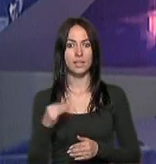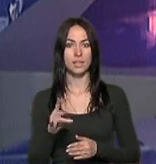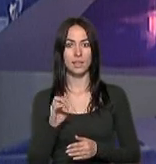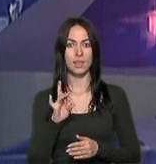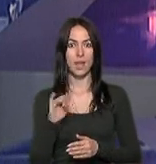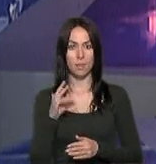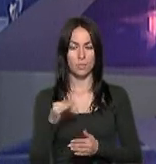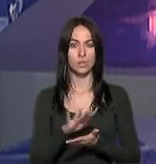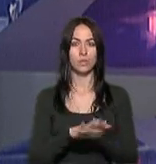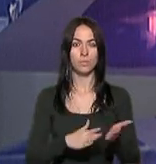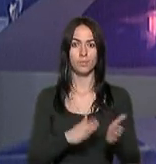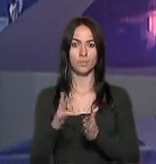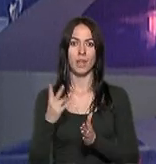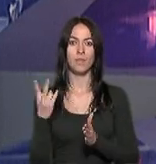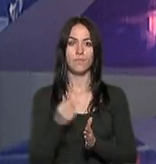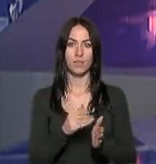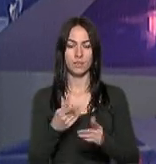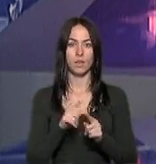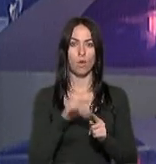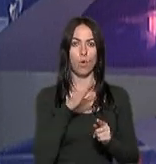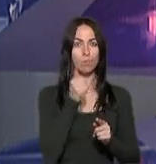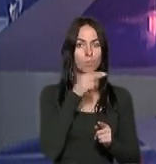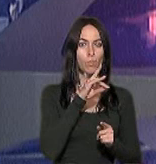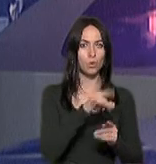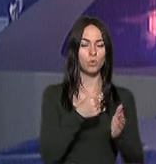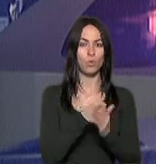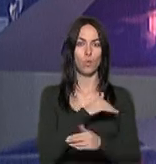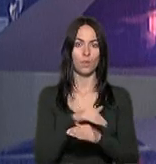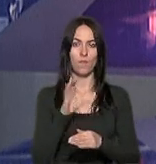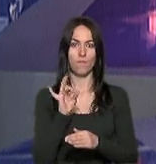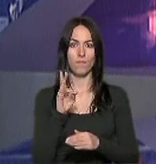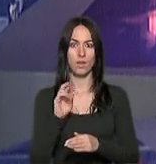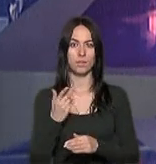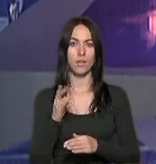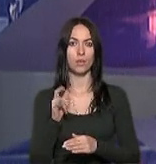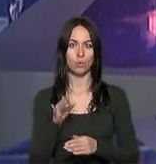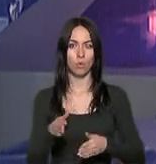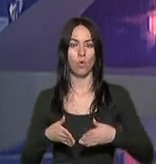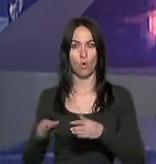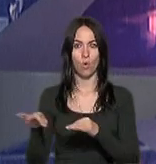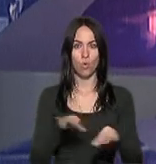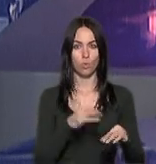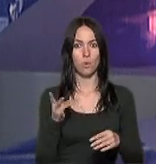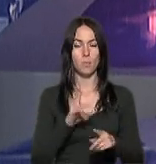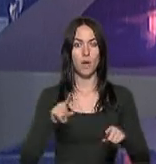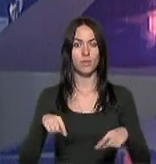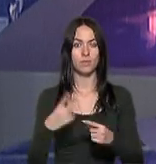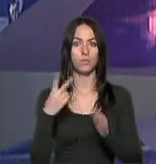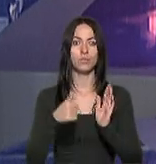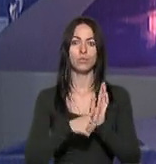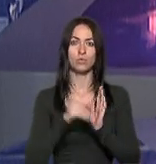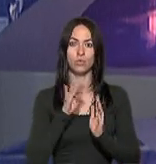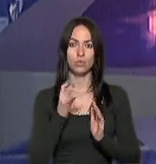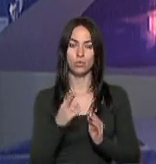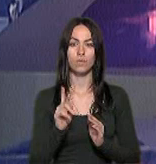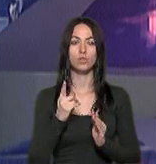2 тижні. Йдеться про ділянку від Московського проспекту до вулиці Вернацького. Рух авто тут мали відновити 26 жовтня. Чому